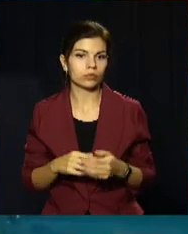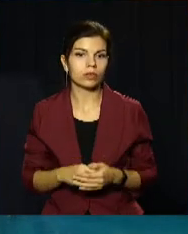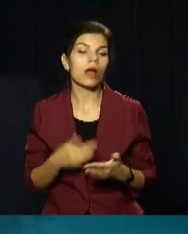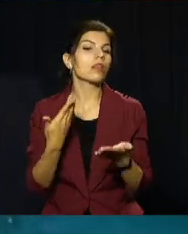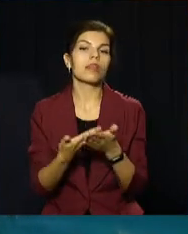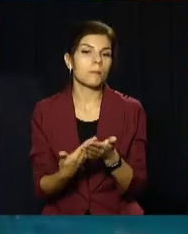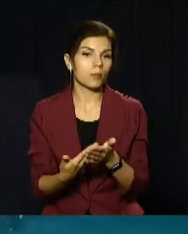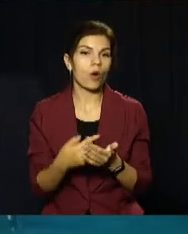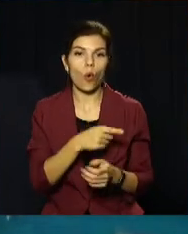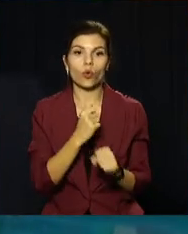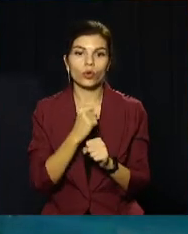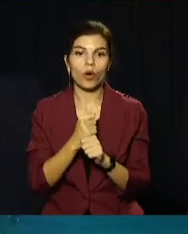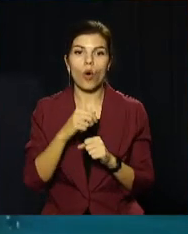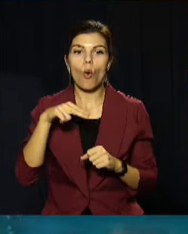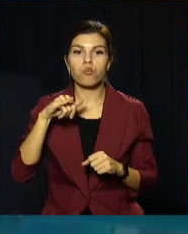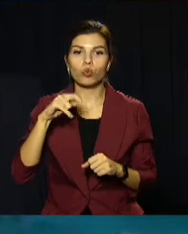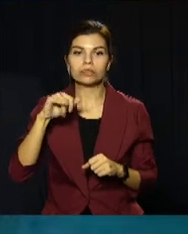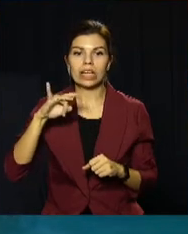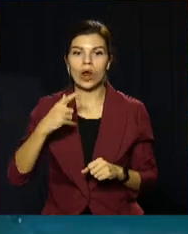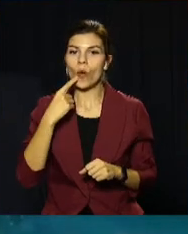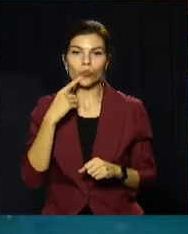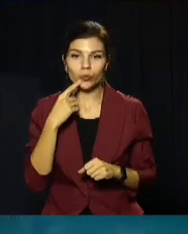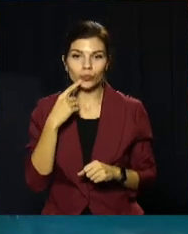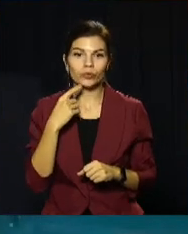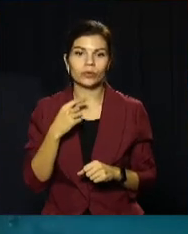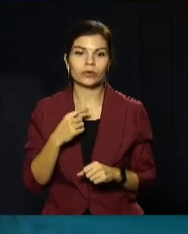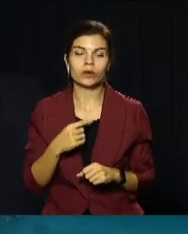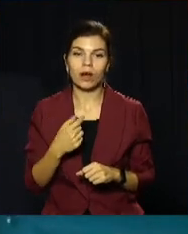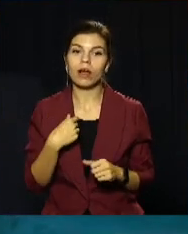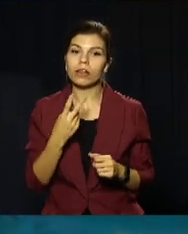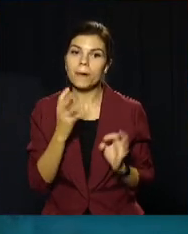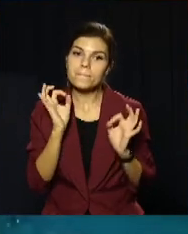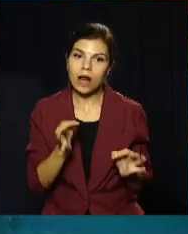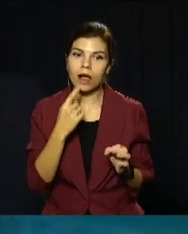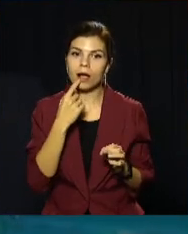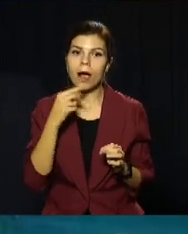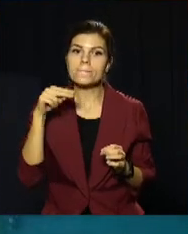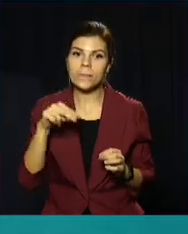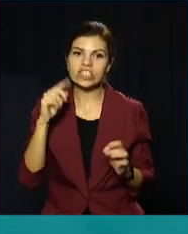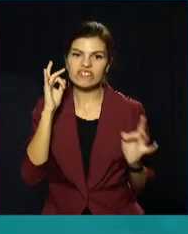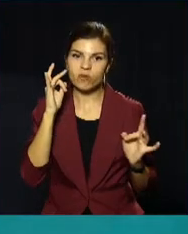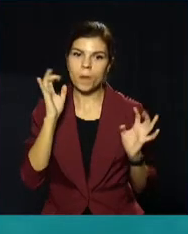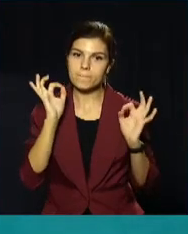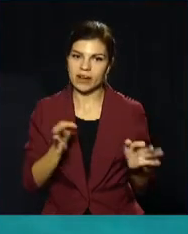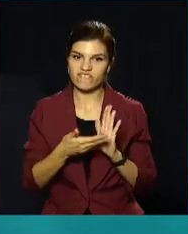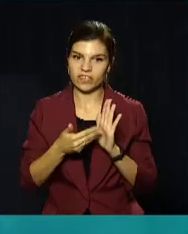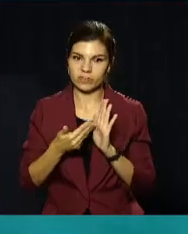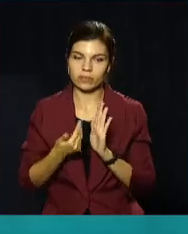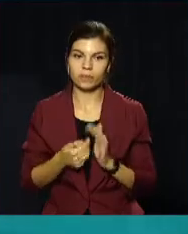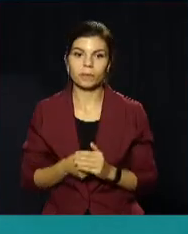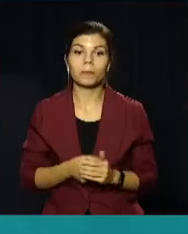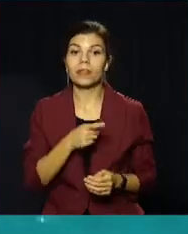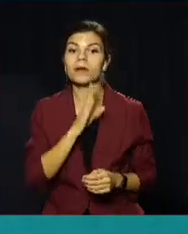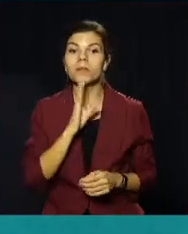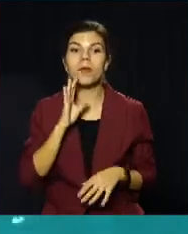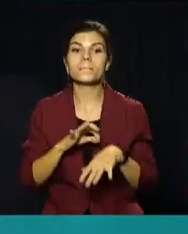Например, он делает пузыри, я ему говорю, да, чтобы он там хорошо делал звук. А от шестирічну Стефанію мати